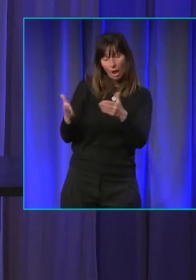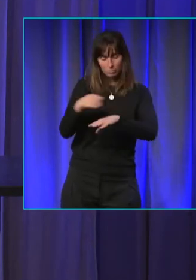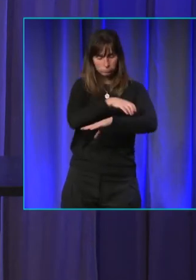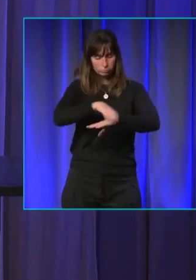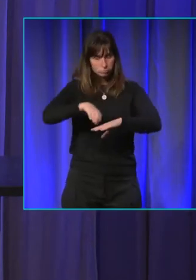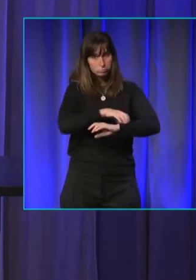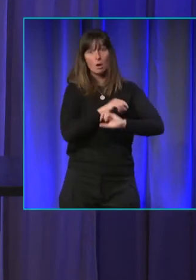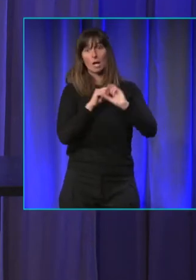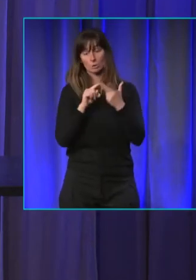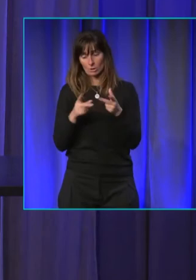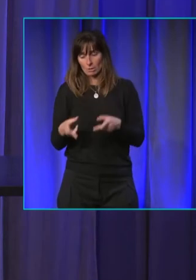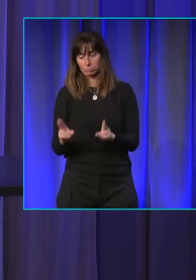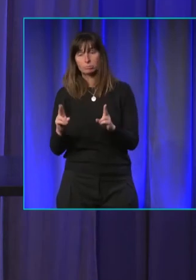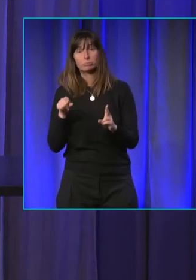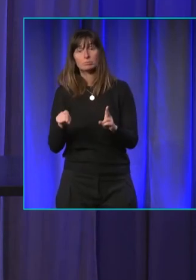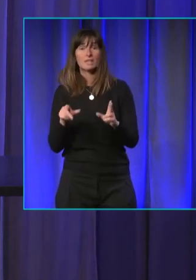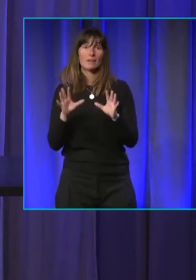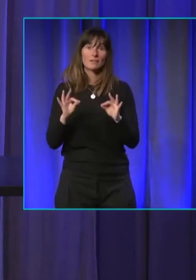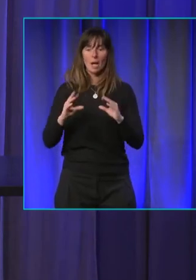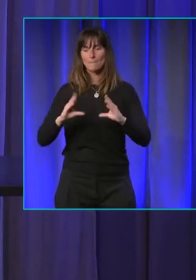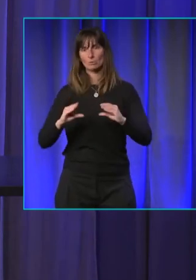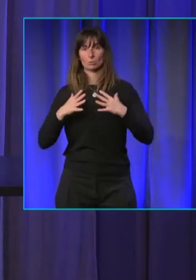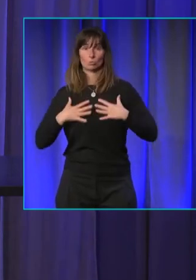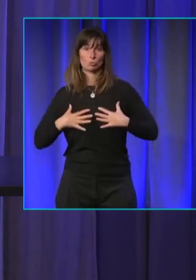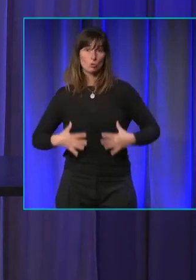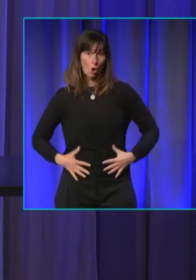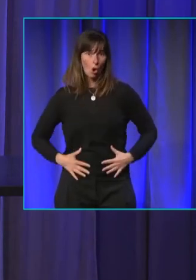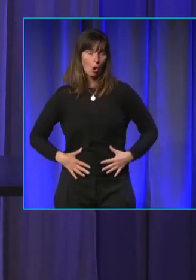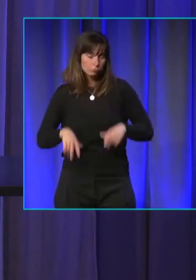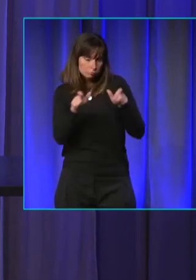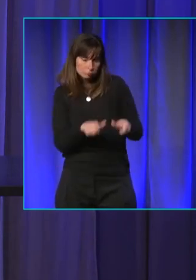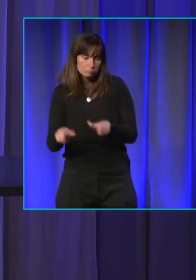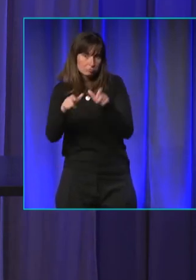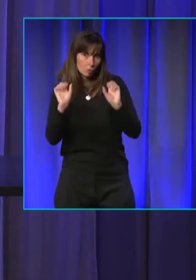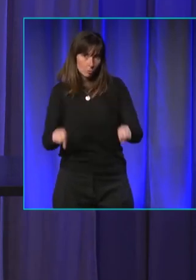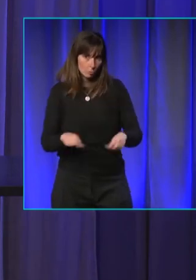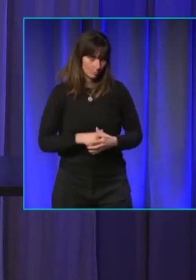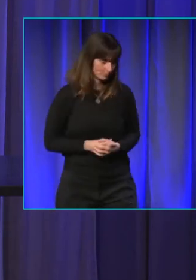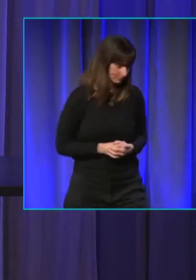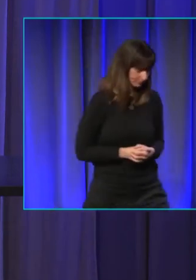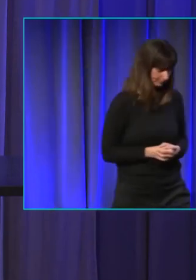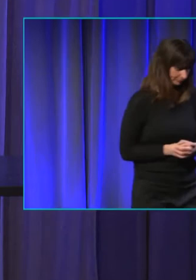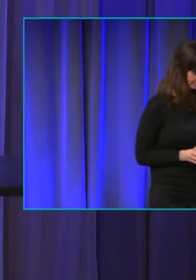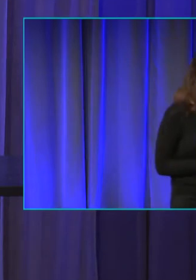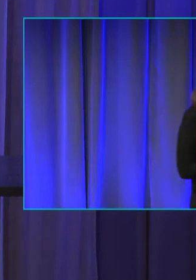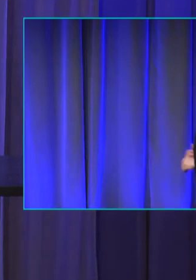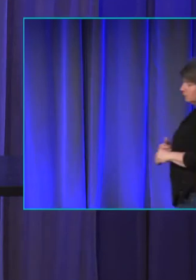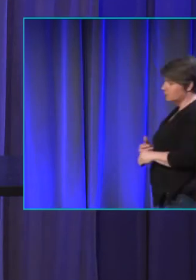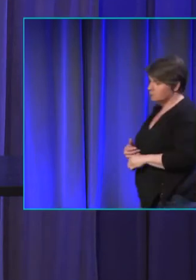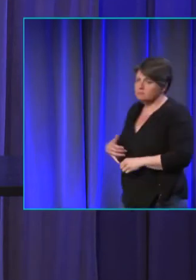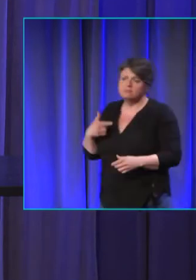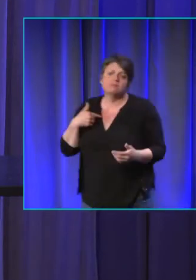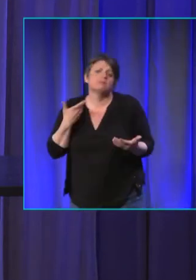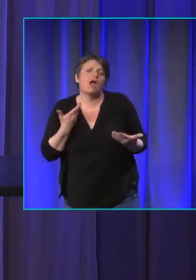maturation somatique aussi qu'on peut se servir. Alors, pour l'instant, on se sert beaucoup